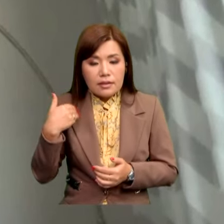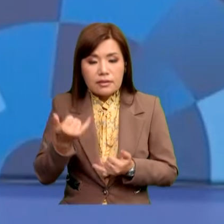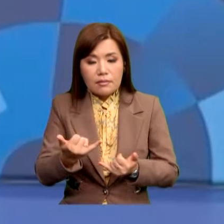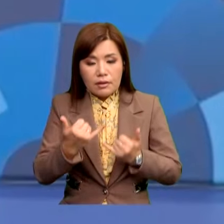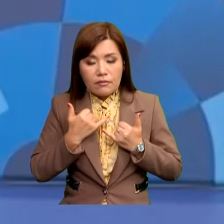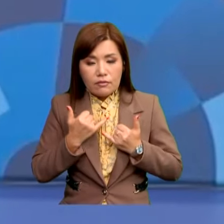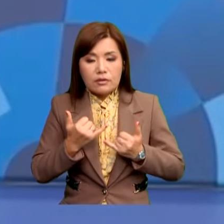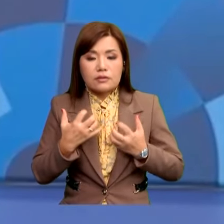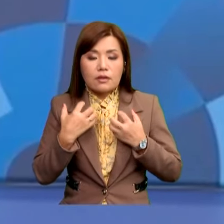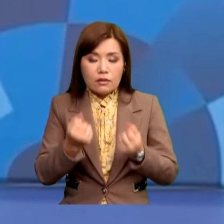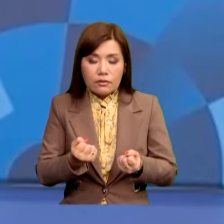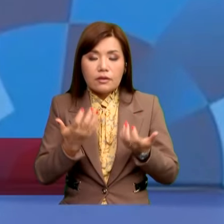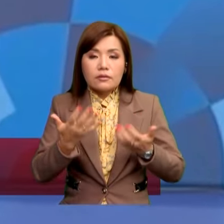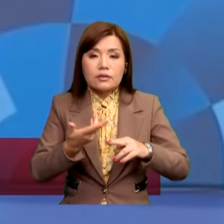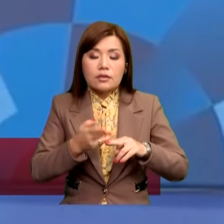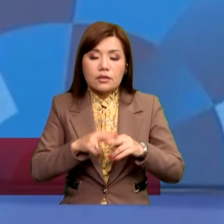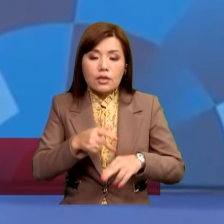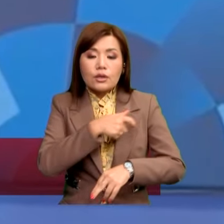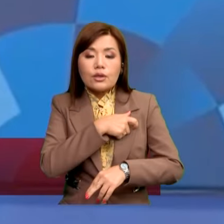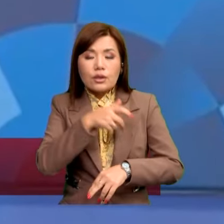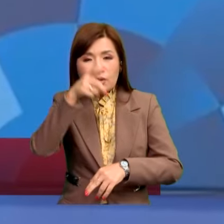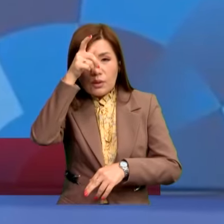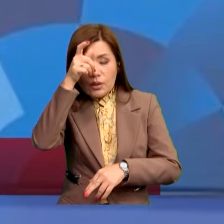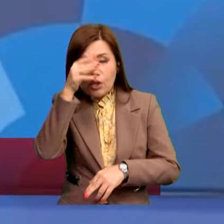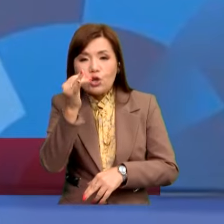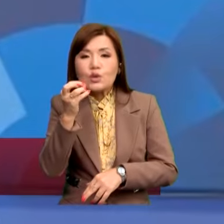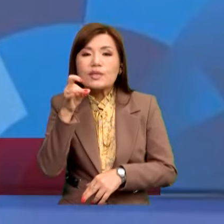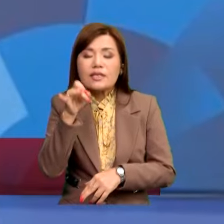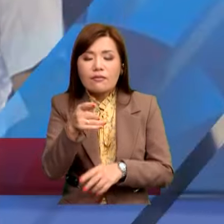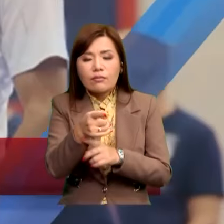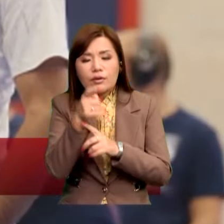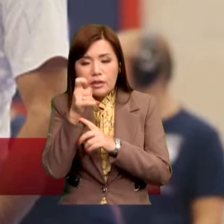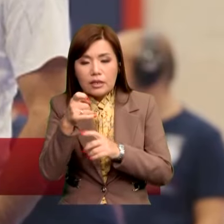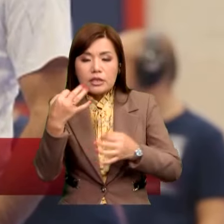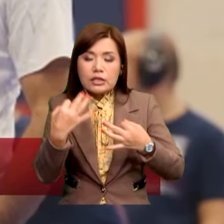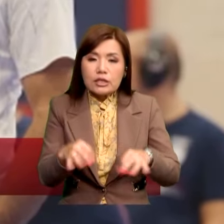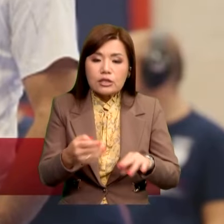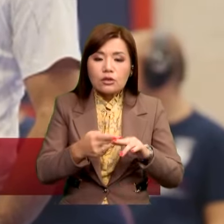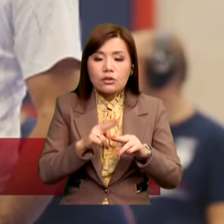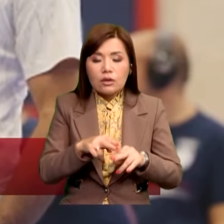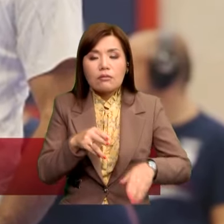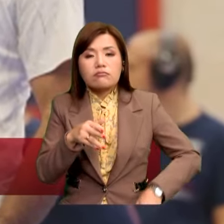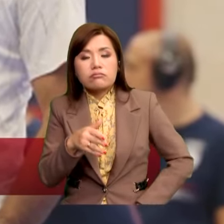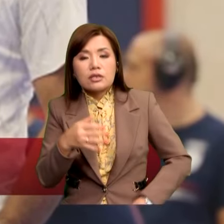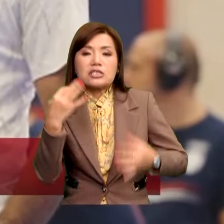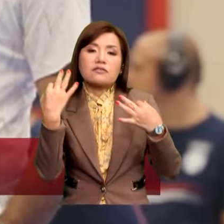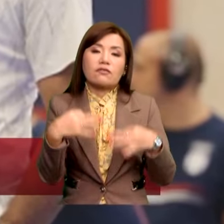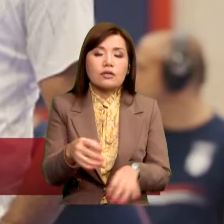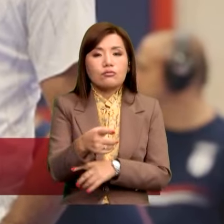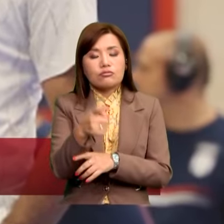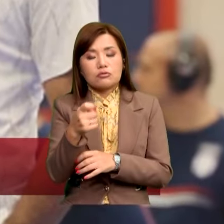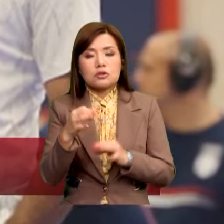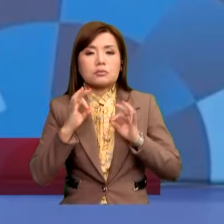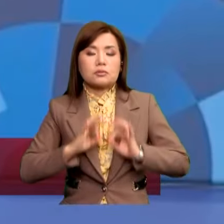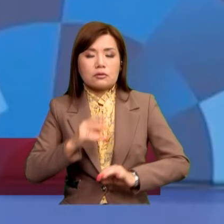pregnancy. Прославился на Олимпиаде и турецкий стрелок Юсуф Дикеч. Все благодаря расслабленной позе с рукой в кармане и